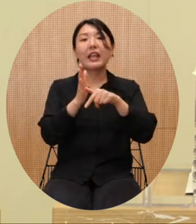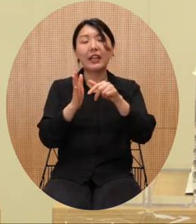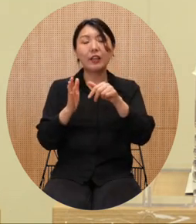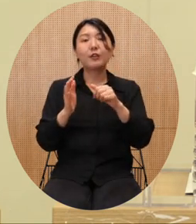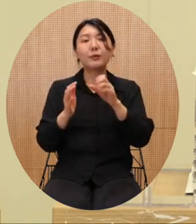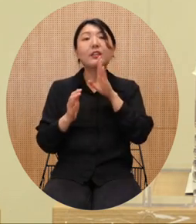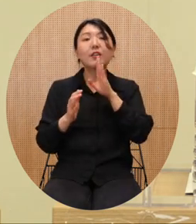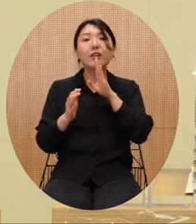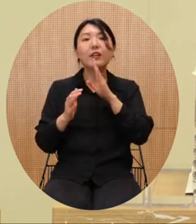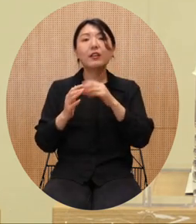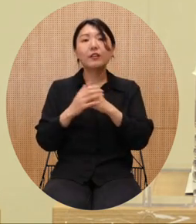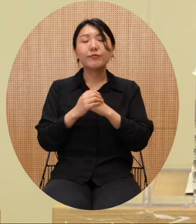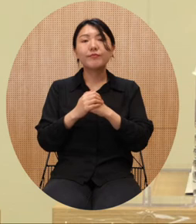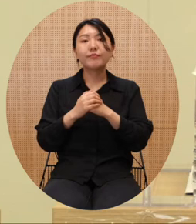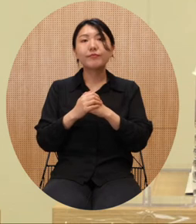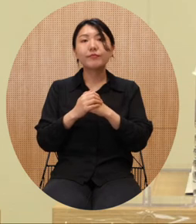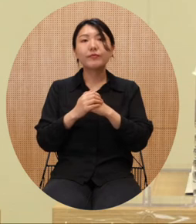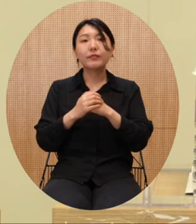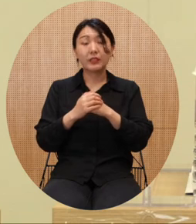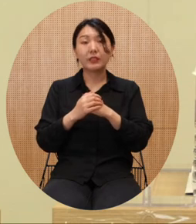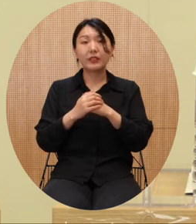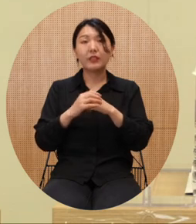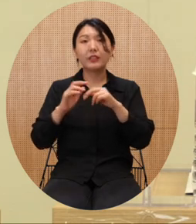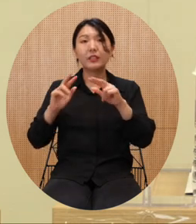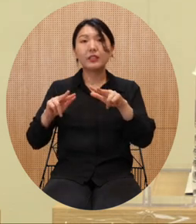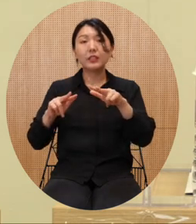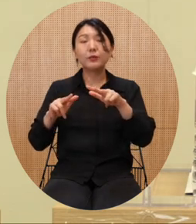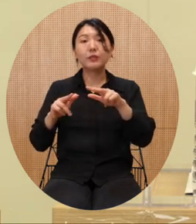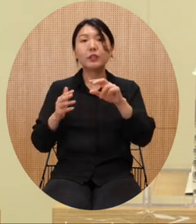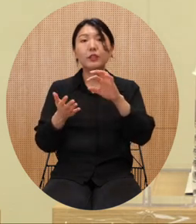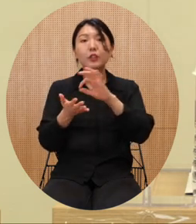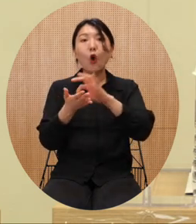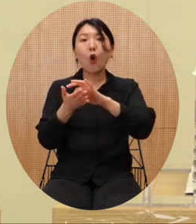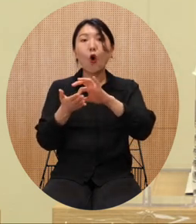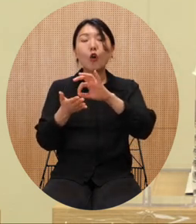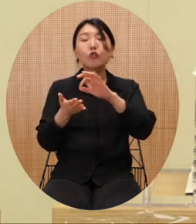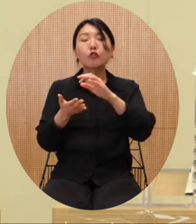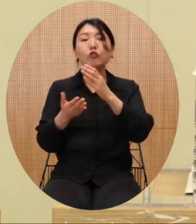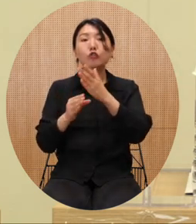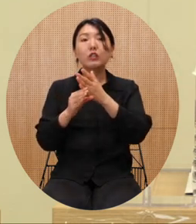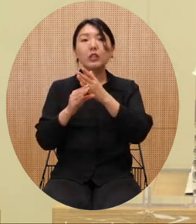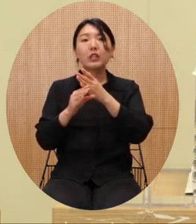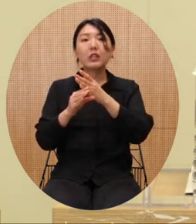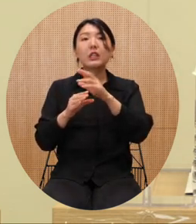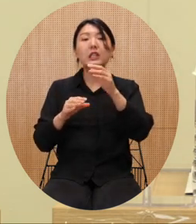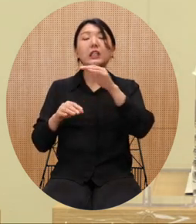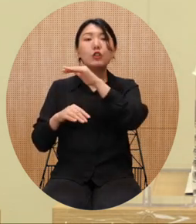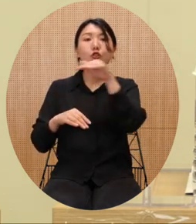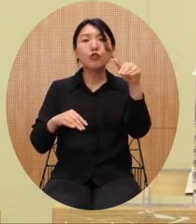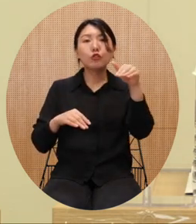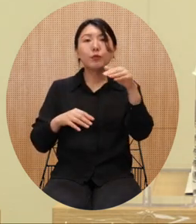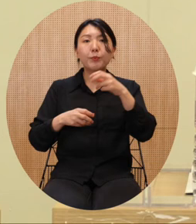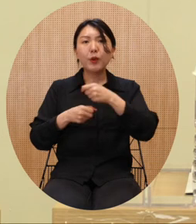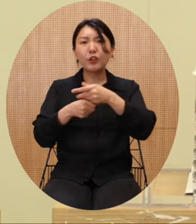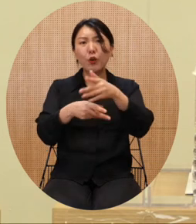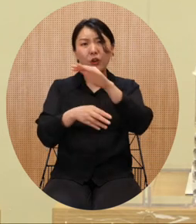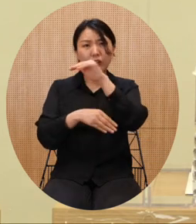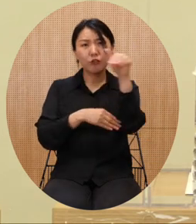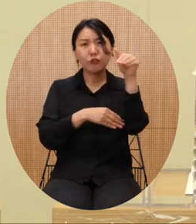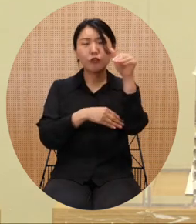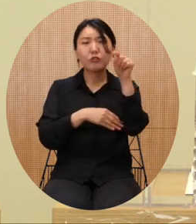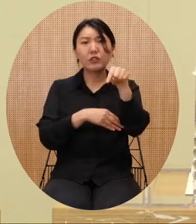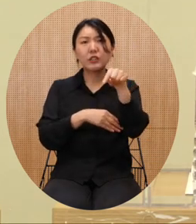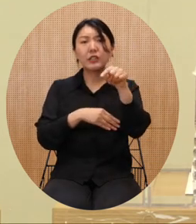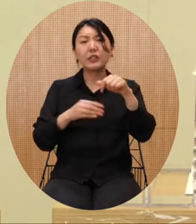그리고 또 하나는 적정 주거 기준으로의 전환입니다. 현재 적용 중인 2011년 최저 주거 기준은 면적 기준 면에서 굉장히